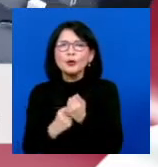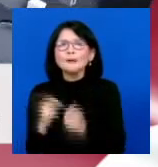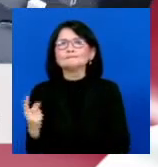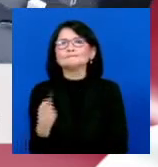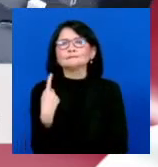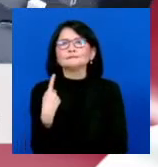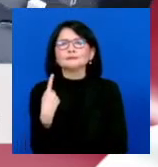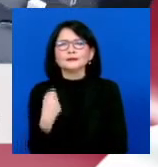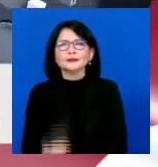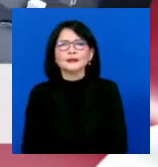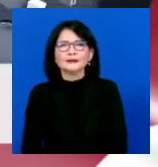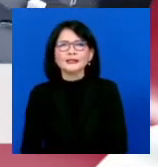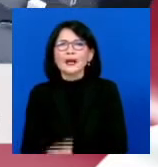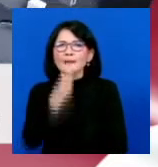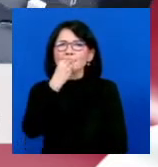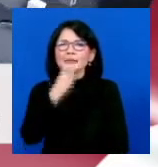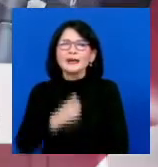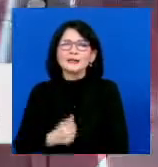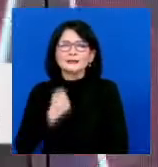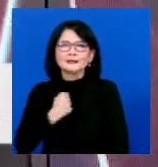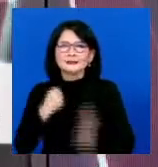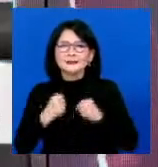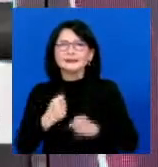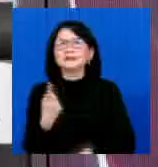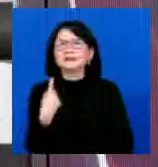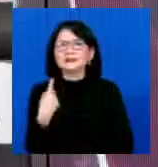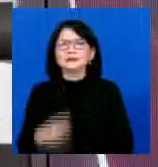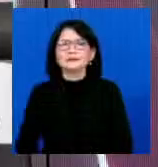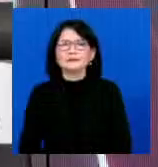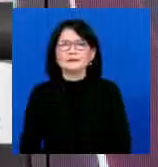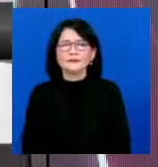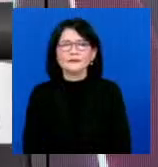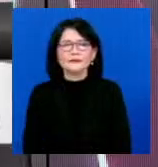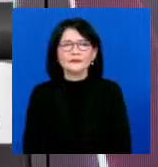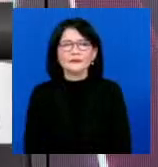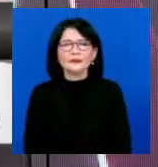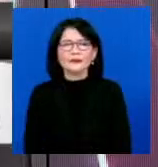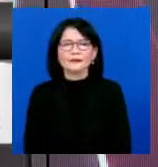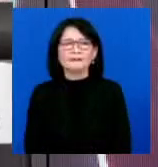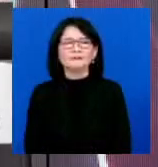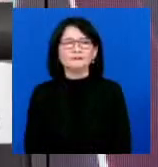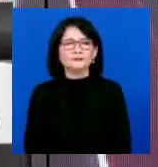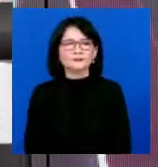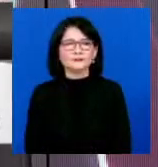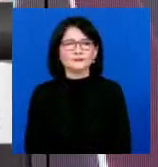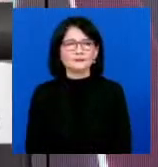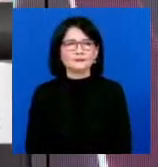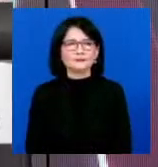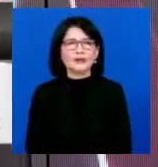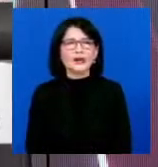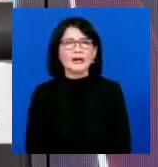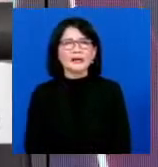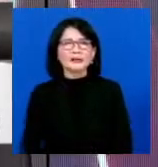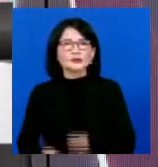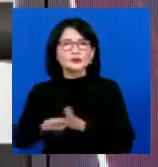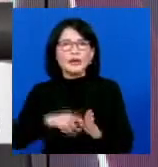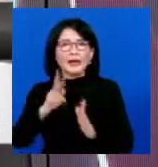melalui Swasembada pangan waktu anda 1 Seteng menit silakan Baik terima kasih sesuai dengan program unggulan tim